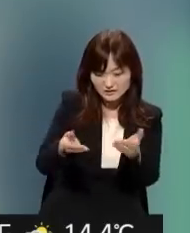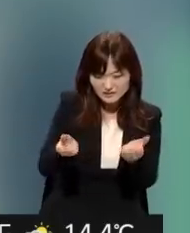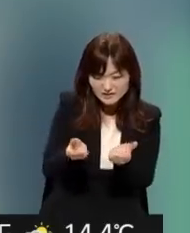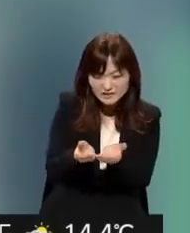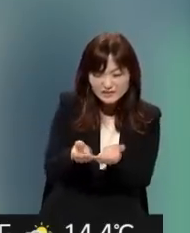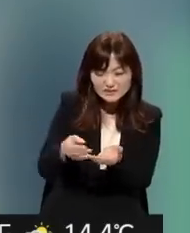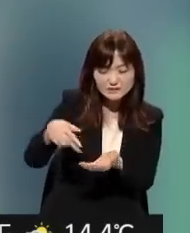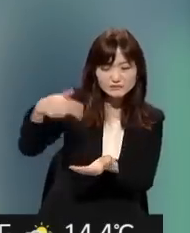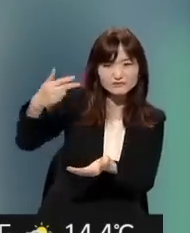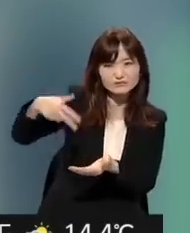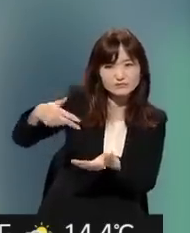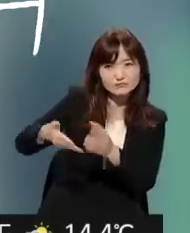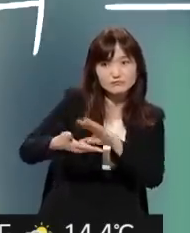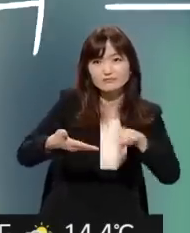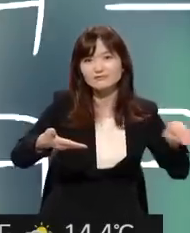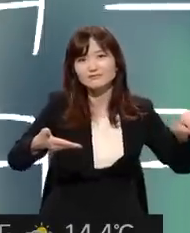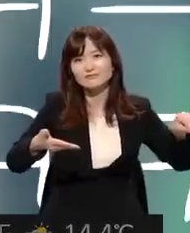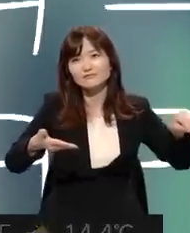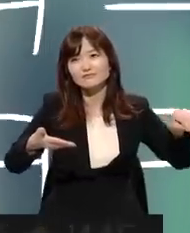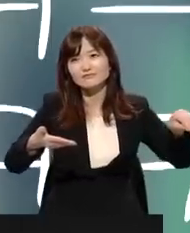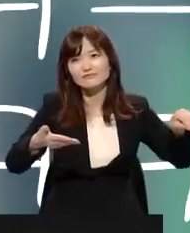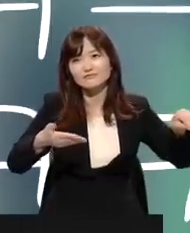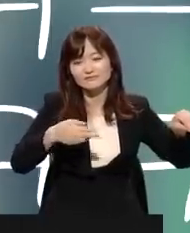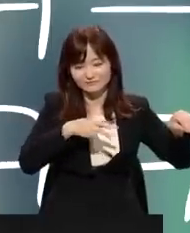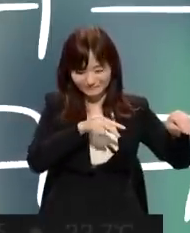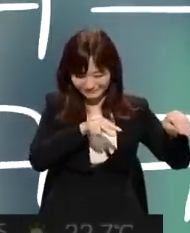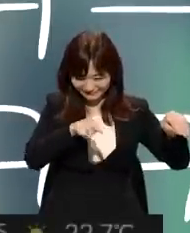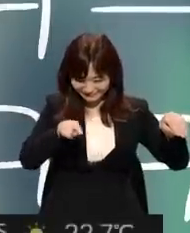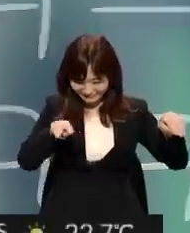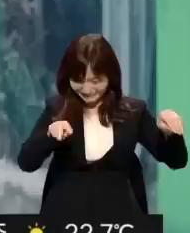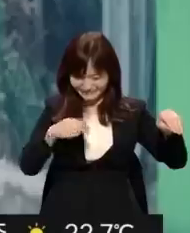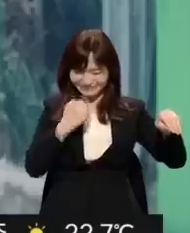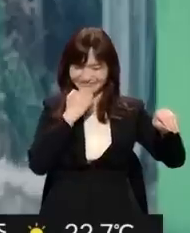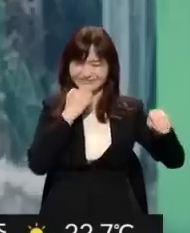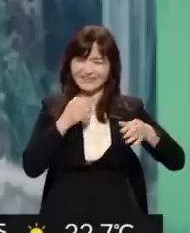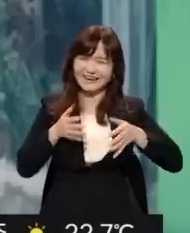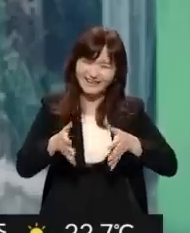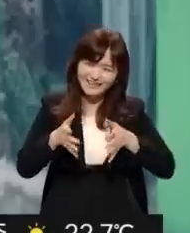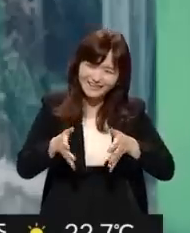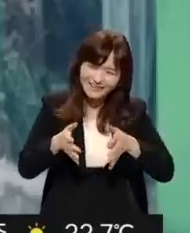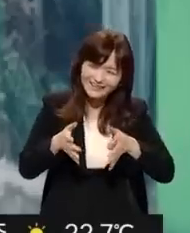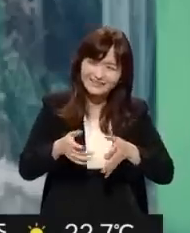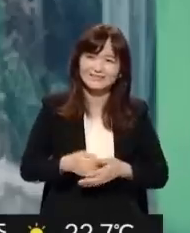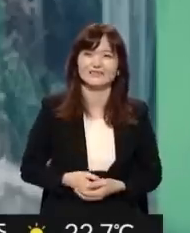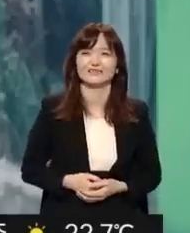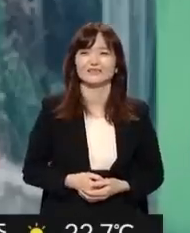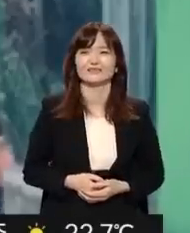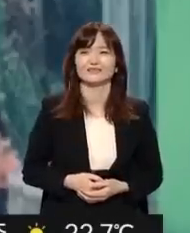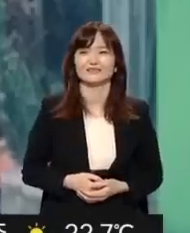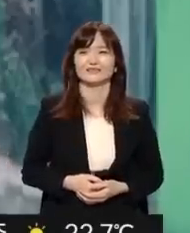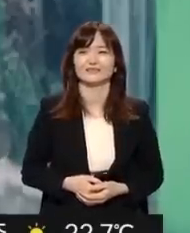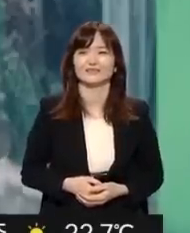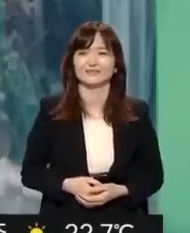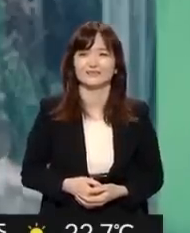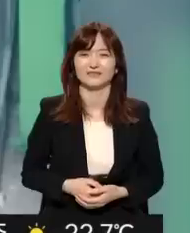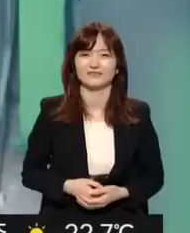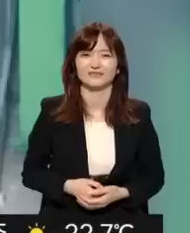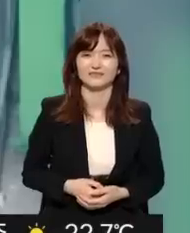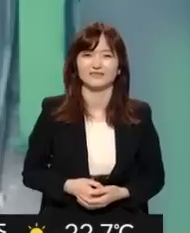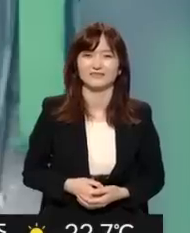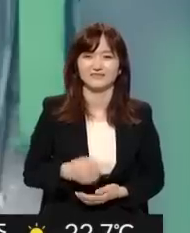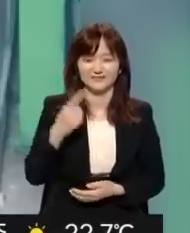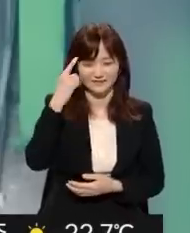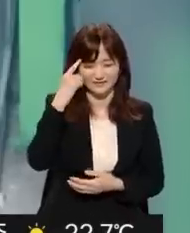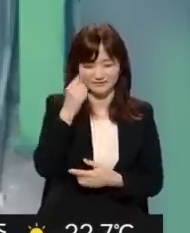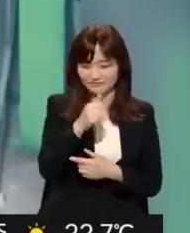좀 하고 가버립니다. 자, 근데 이 모습을 본 스님들이 경건한 수행 시간에 그만 빵 터졌어요. 고개를